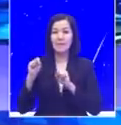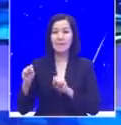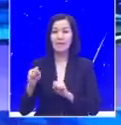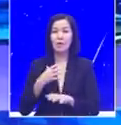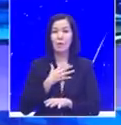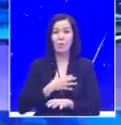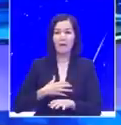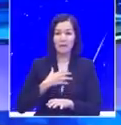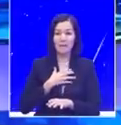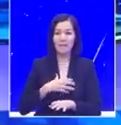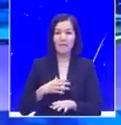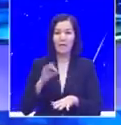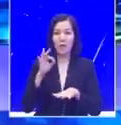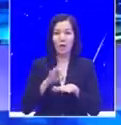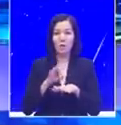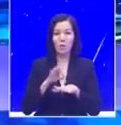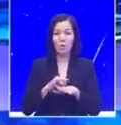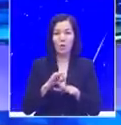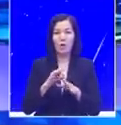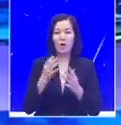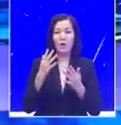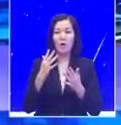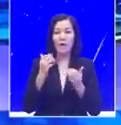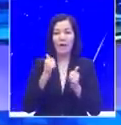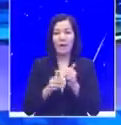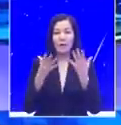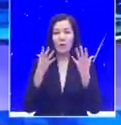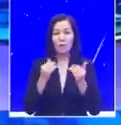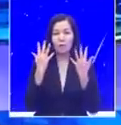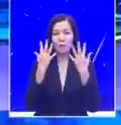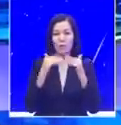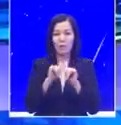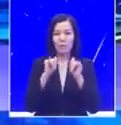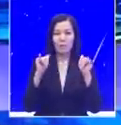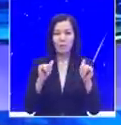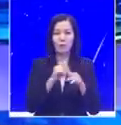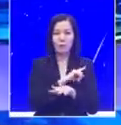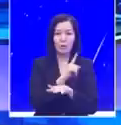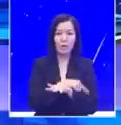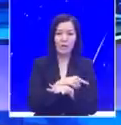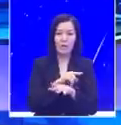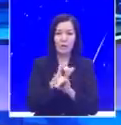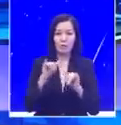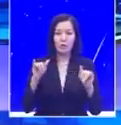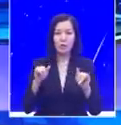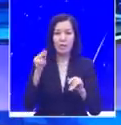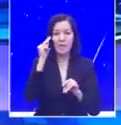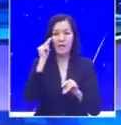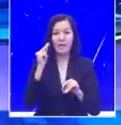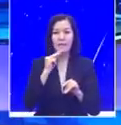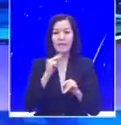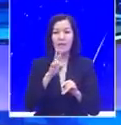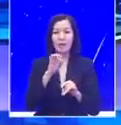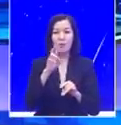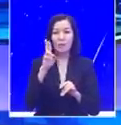Сақтанғанды сақтайды. Қауіпті індеттің күн санап өсуіне байланысты облыста қауіпсіздік шаралары күшейтілді. Қазақ-Қытай шекарасындағы нұрлы жол